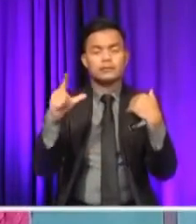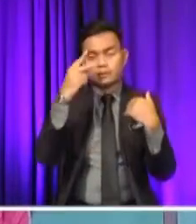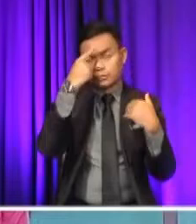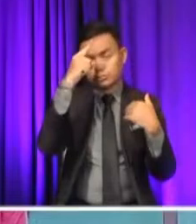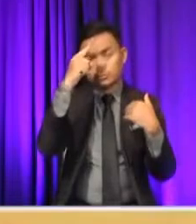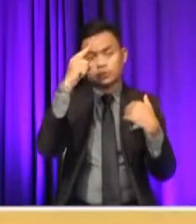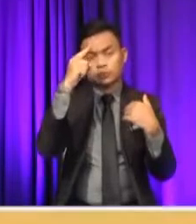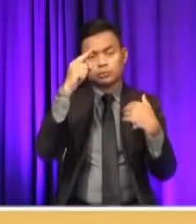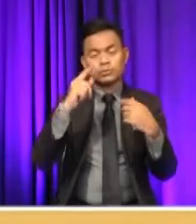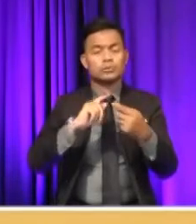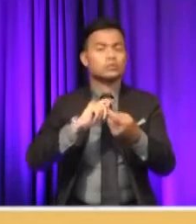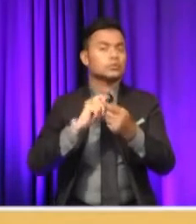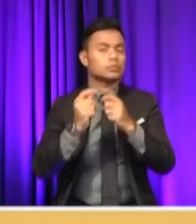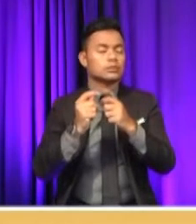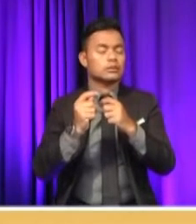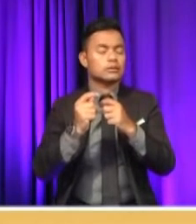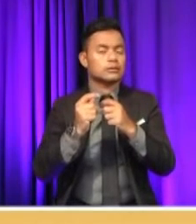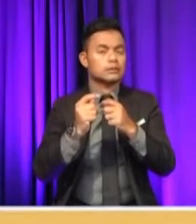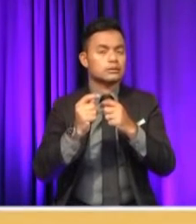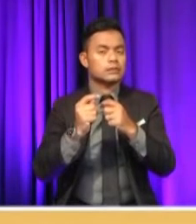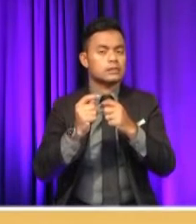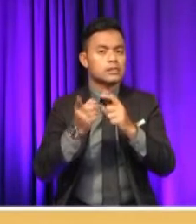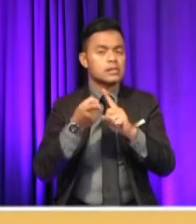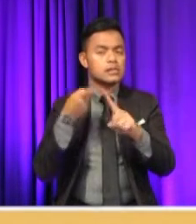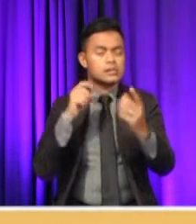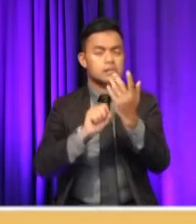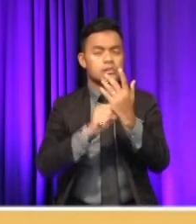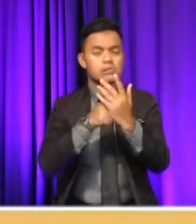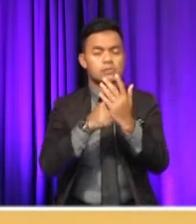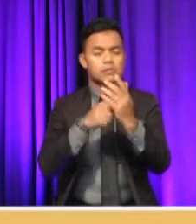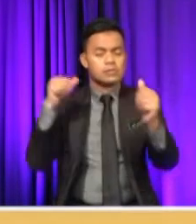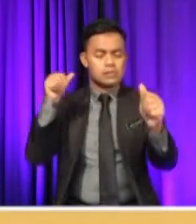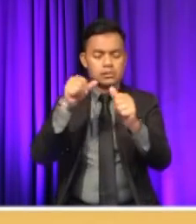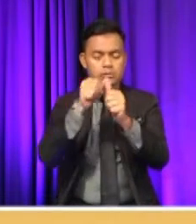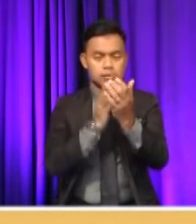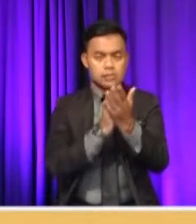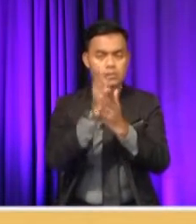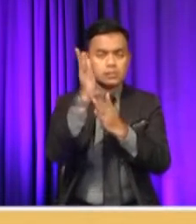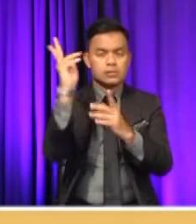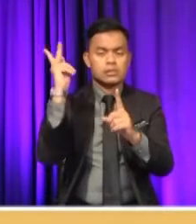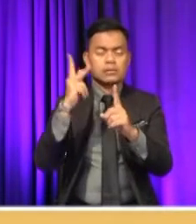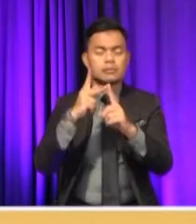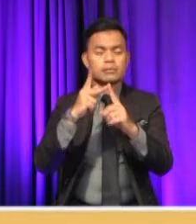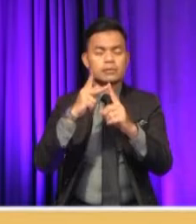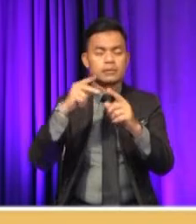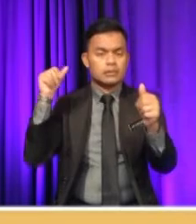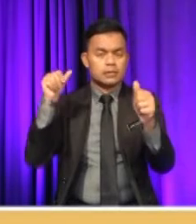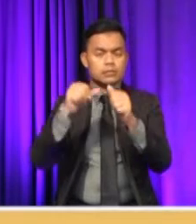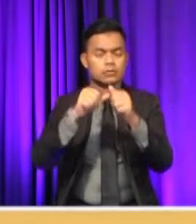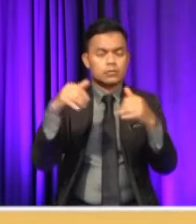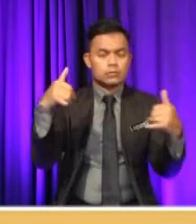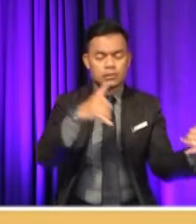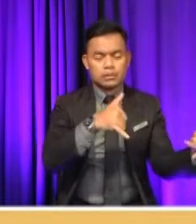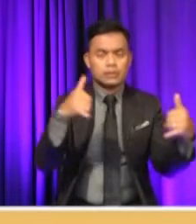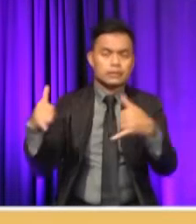yang dihasilkan daripada sumber arus terus kepada arus ulang-alik. Jadi murid-murid kena bezakanlah fungsi yang